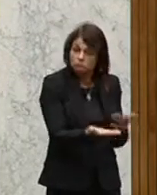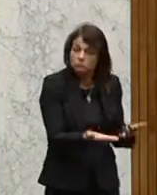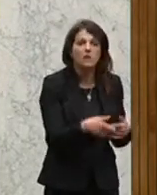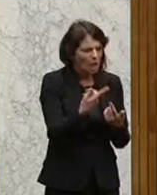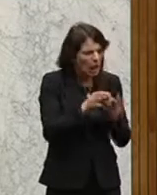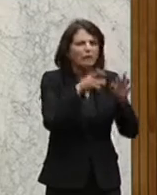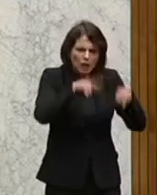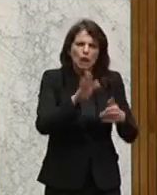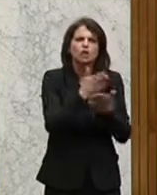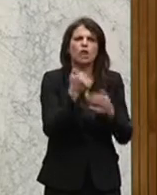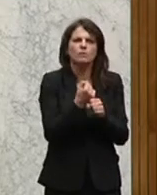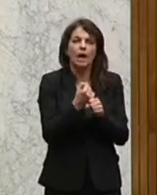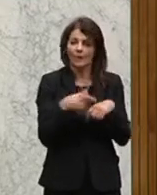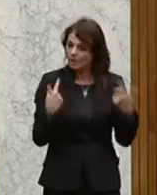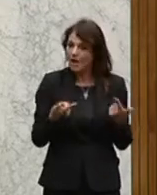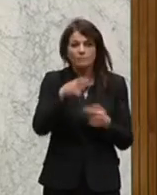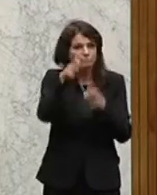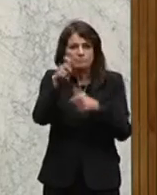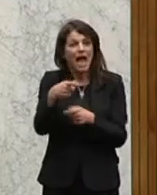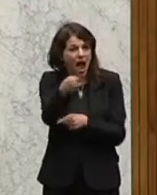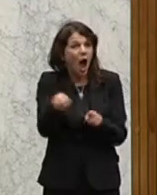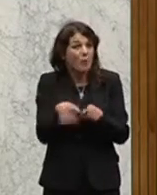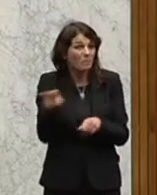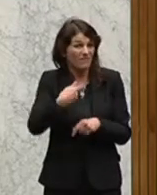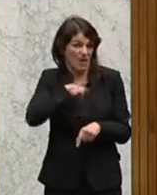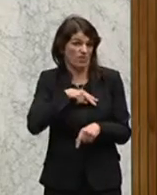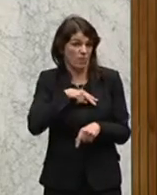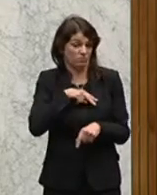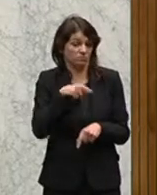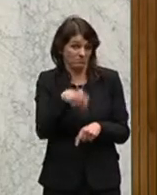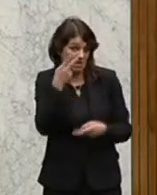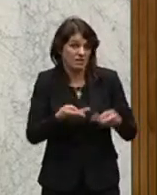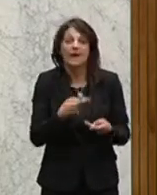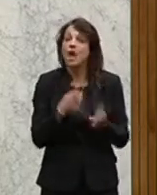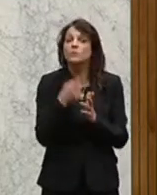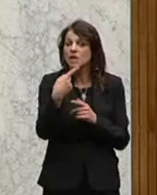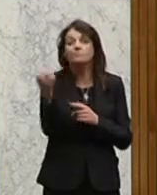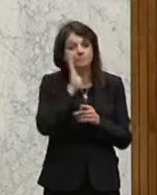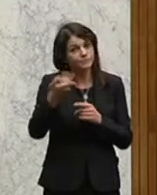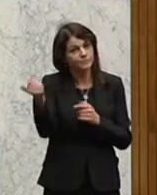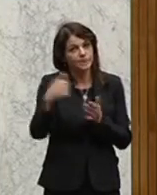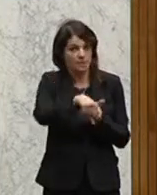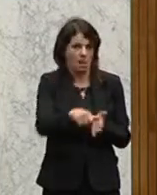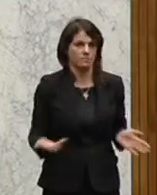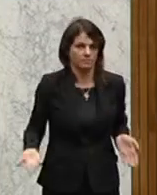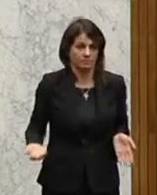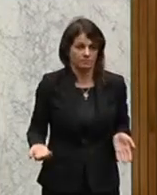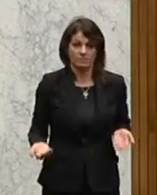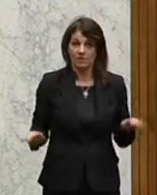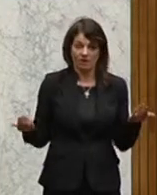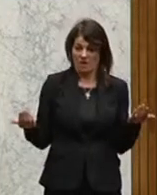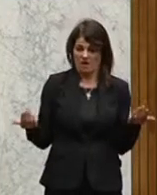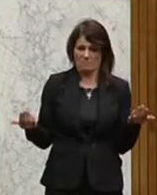und dann können wir endlich jene, die ja mitverantwortlich sind an diesem Debakel, auch zur Kasse bitten. Denn das geht mir